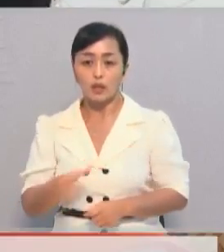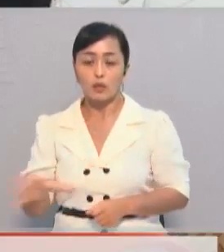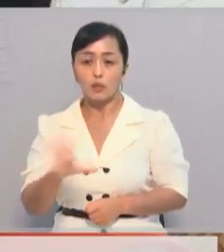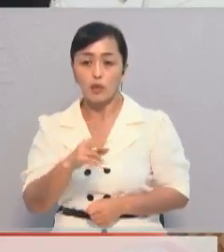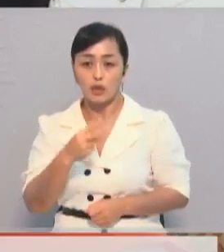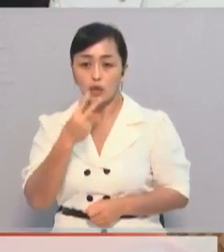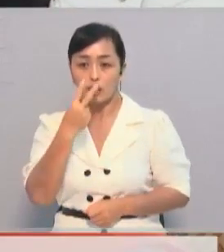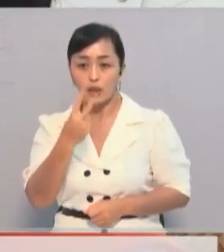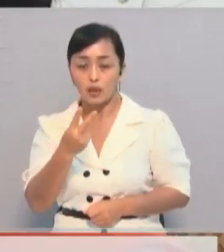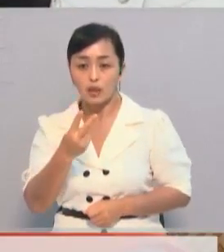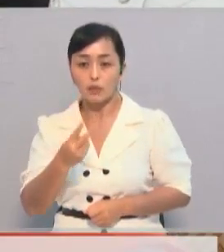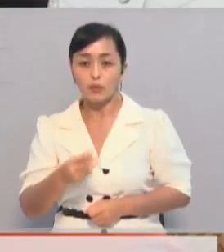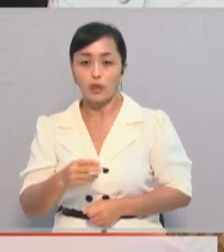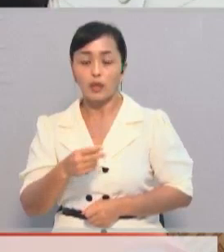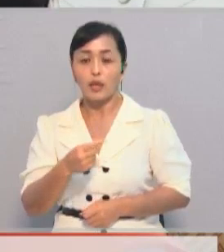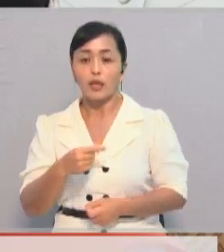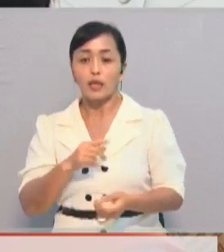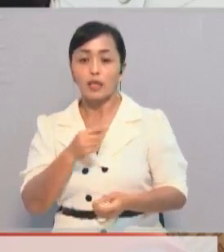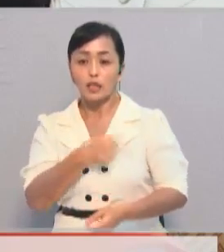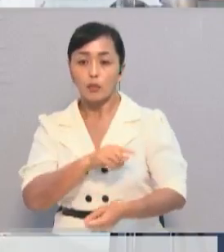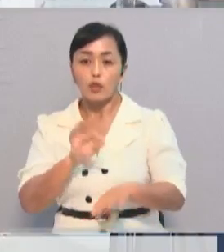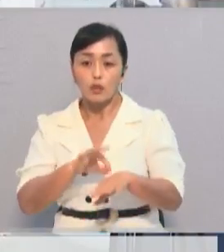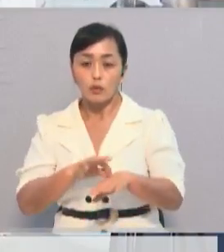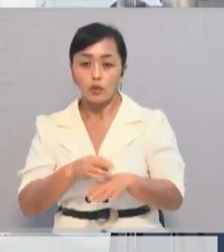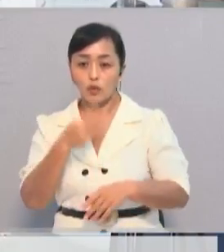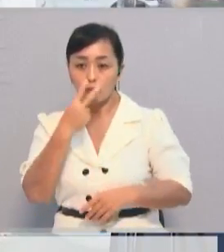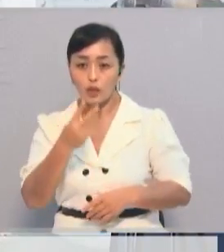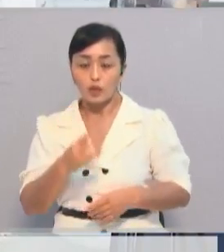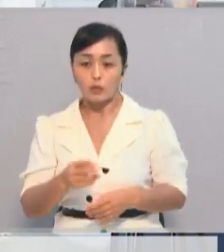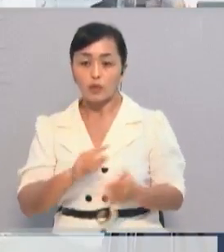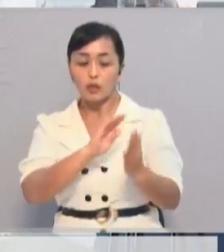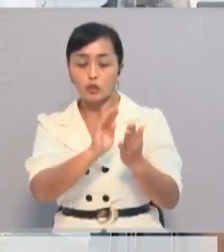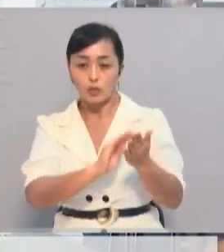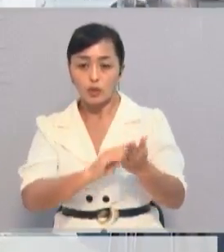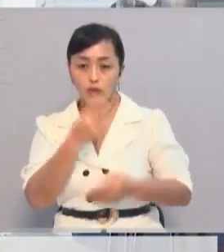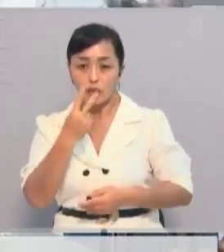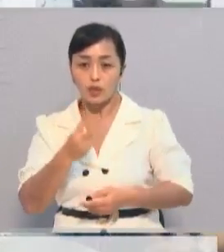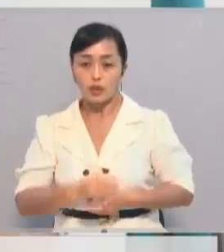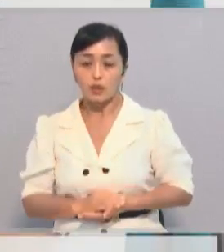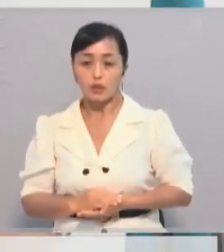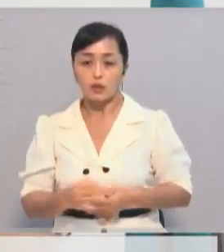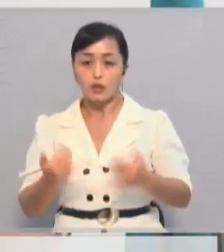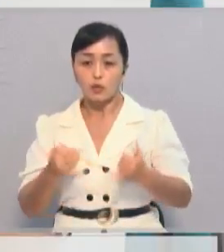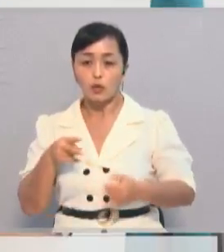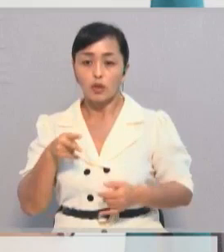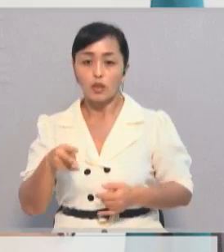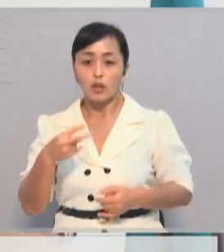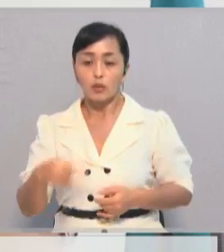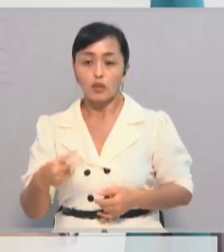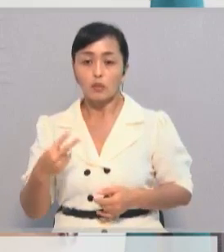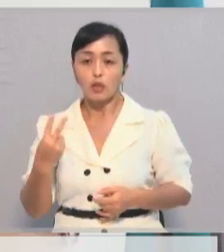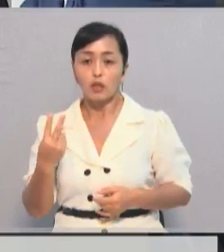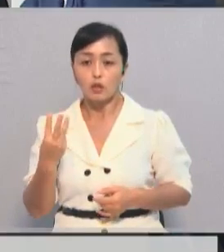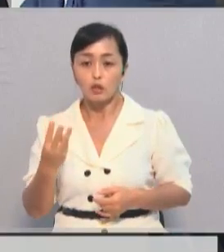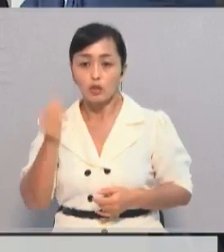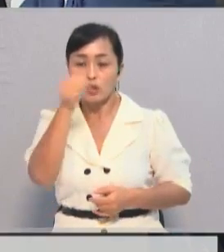моделін бастапқы медициналық санитарлық емдеу мекемелеріне енгізу мәселелерін талқылады. Жоспар бойынша 2023 жыл үздік практика